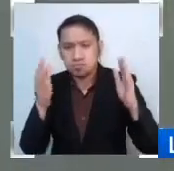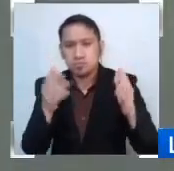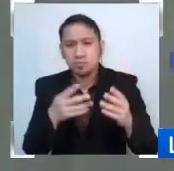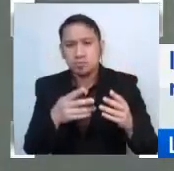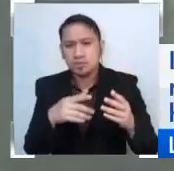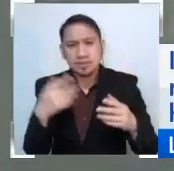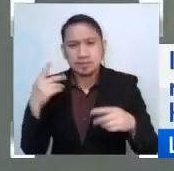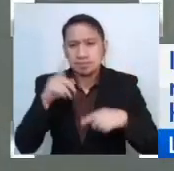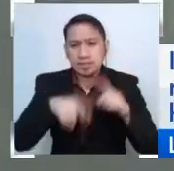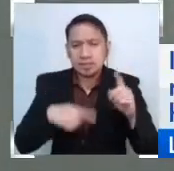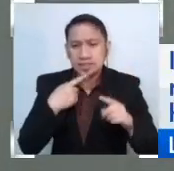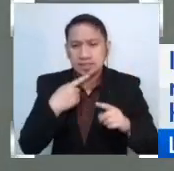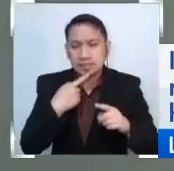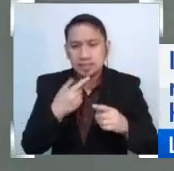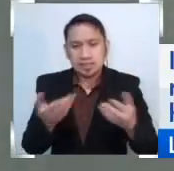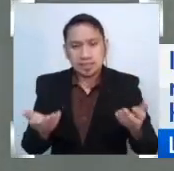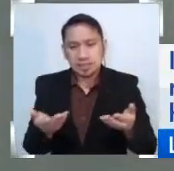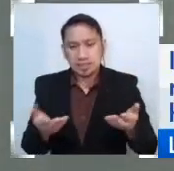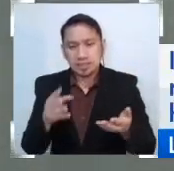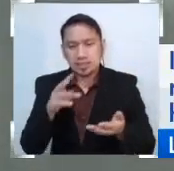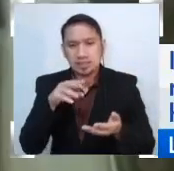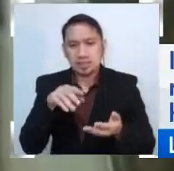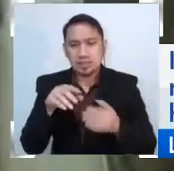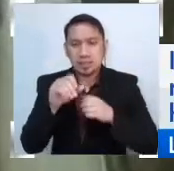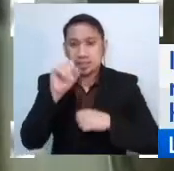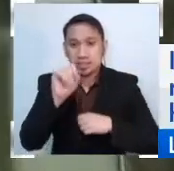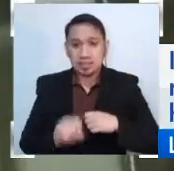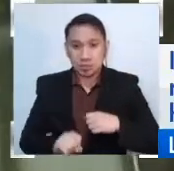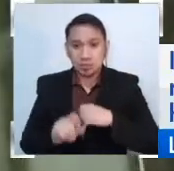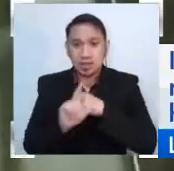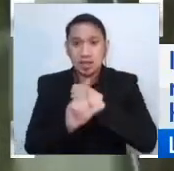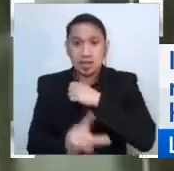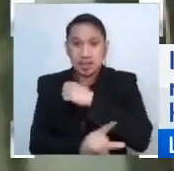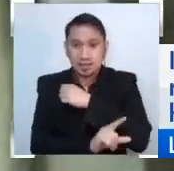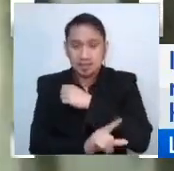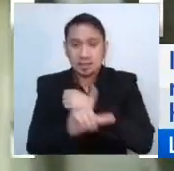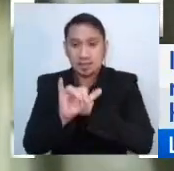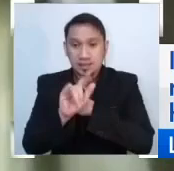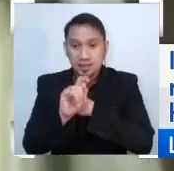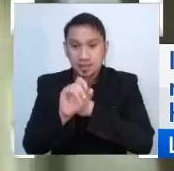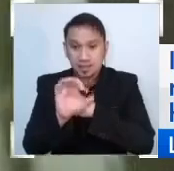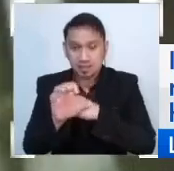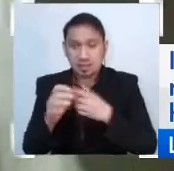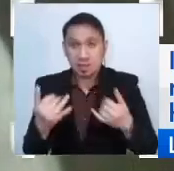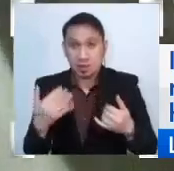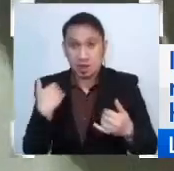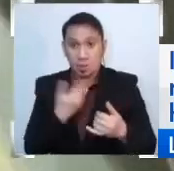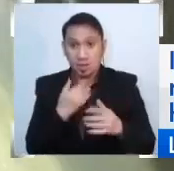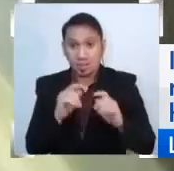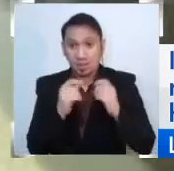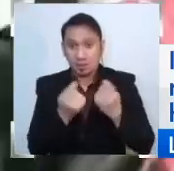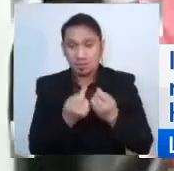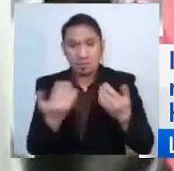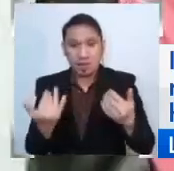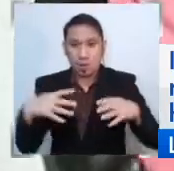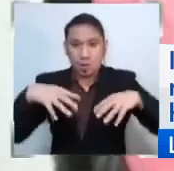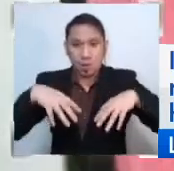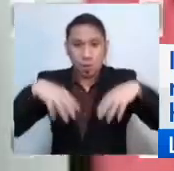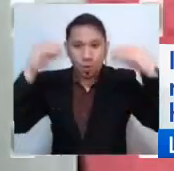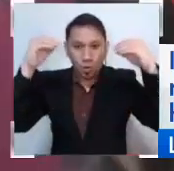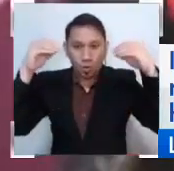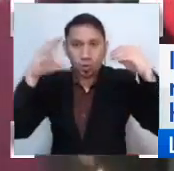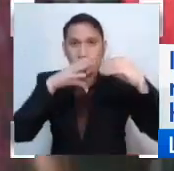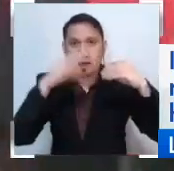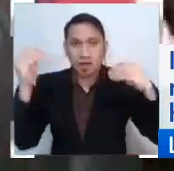sa lugar o sa bayan ng Liloan sa Southern Leyte kung saan nanood ang ating team na kasalukuyang walang kuryente at bagsak ang linya